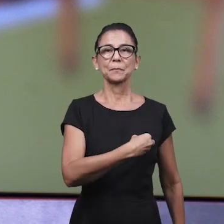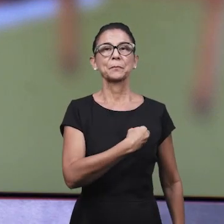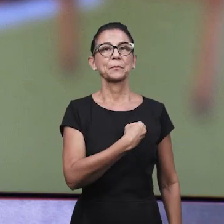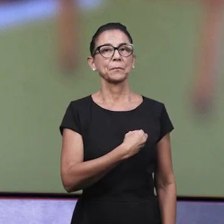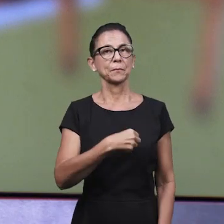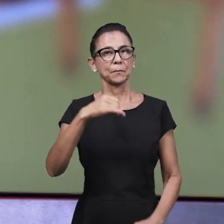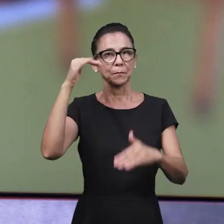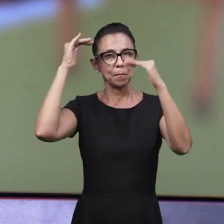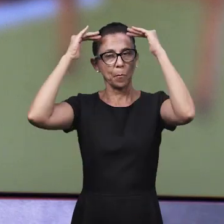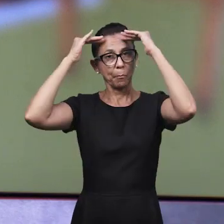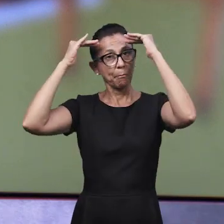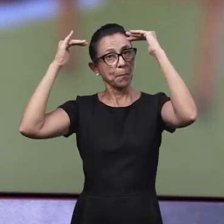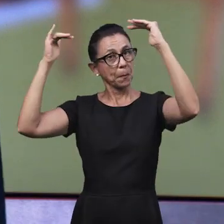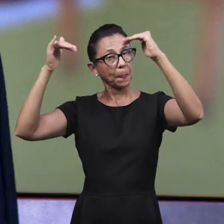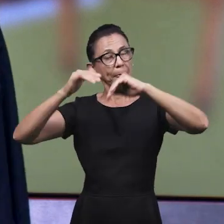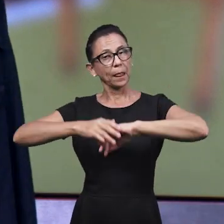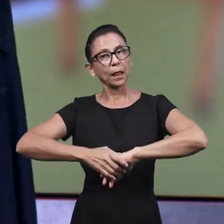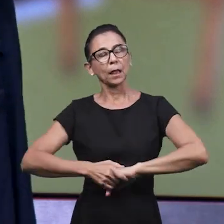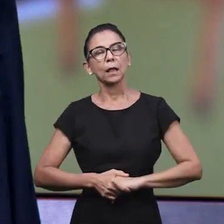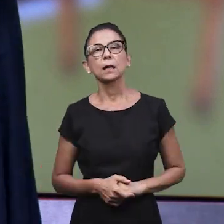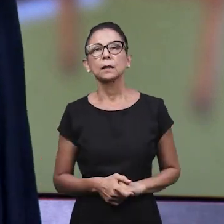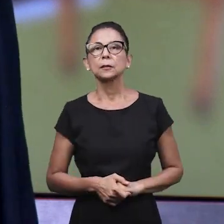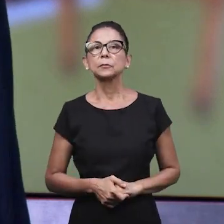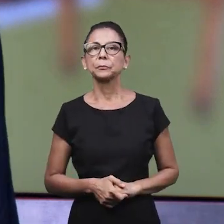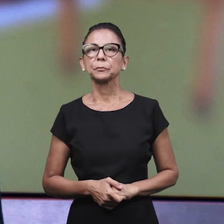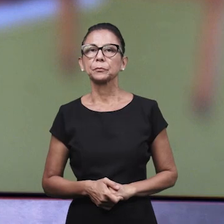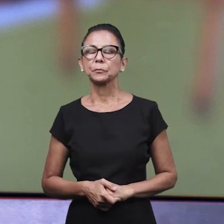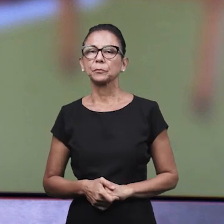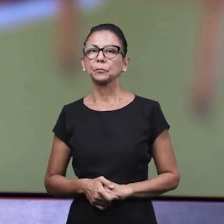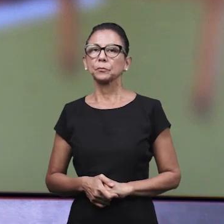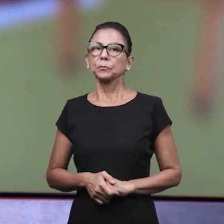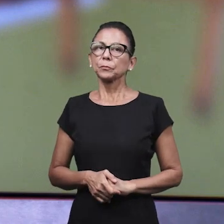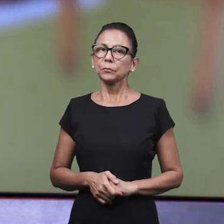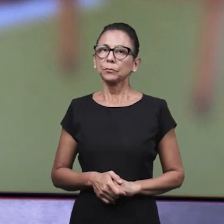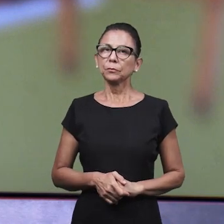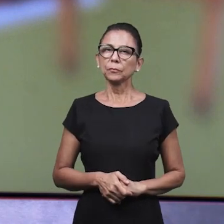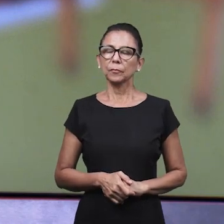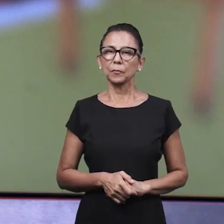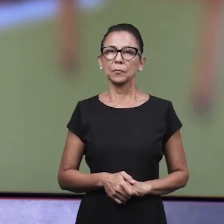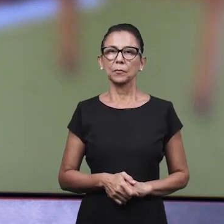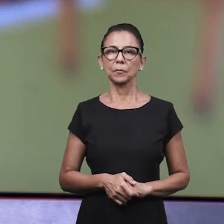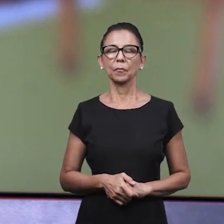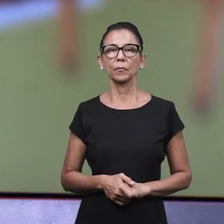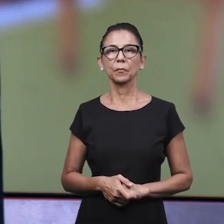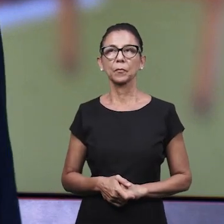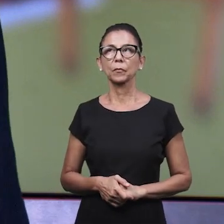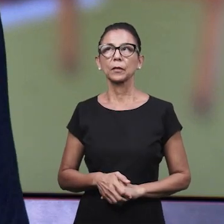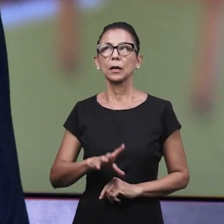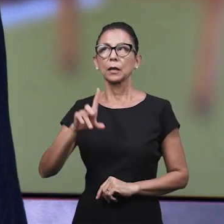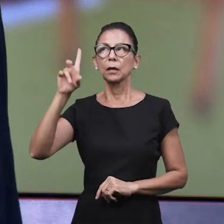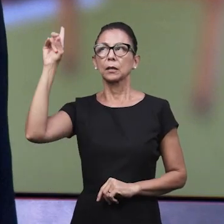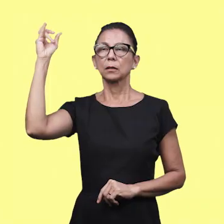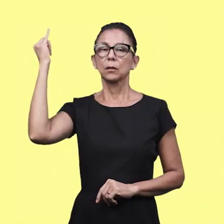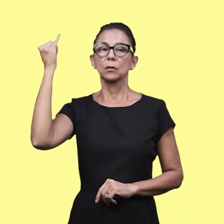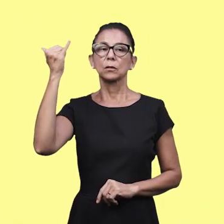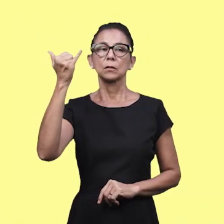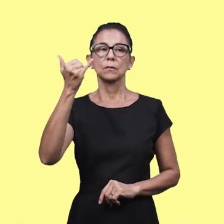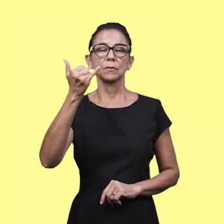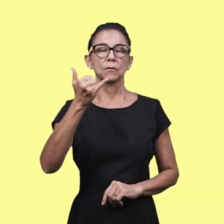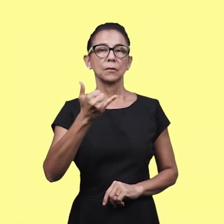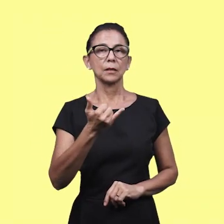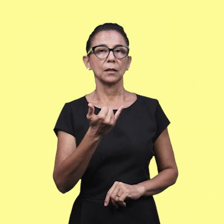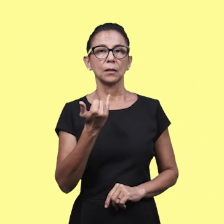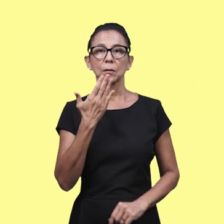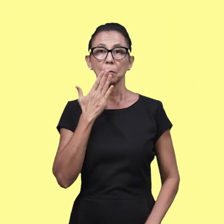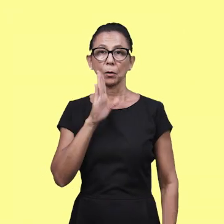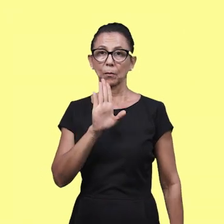vie. Abraham a été obéissant au Seigneur. Et une des promesses que le Seigneur a fait à Abraham aussi a été quand il a